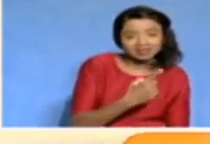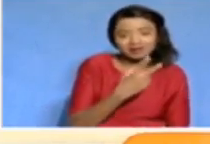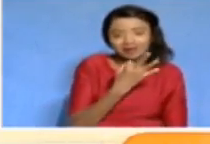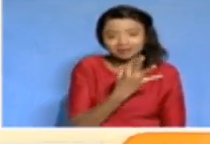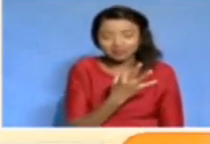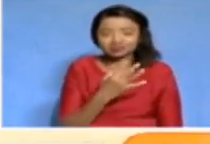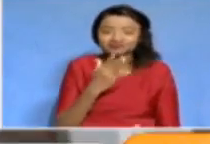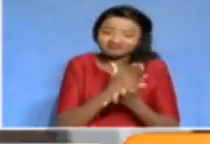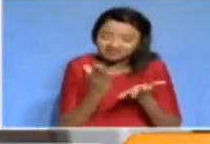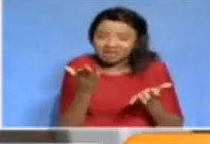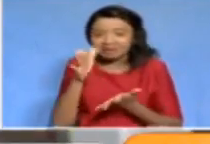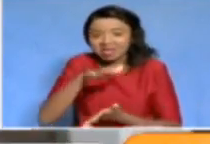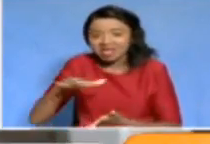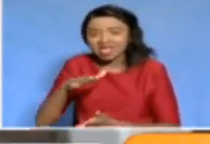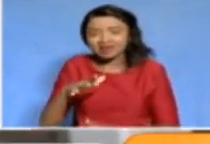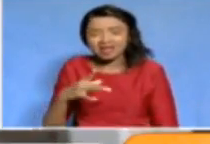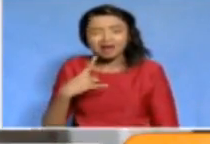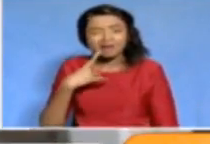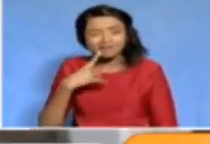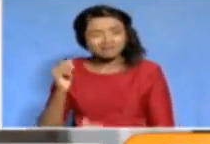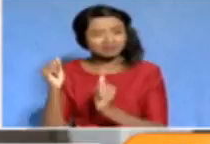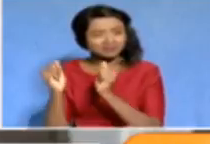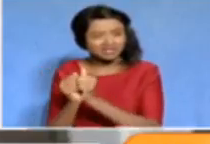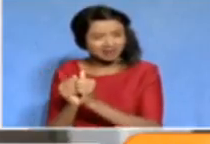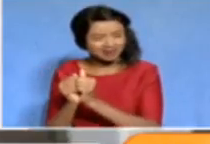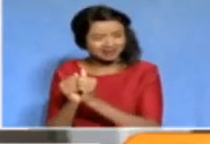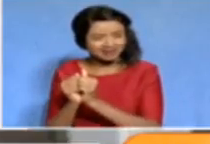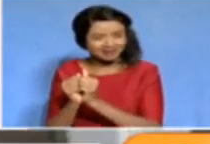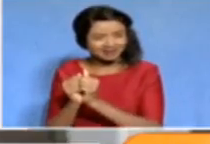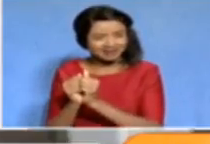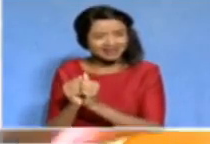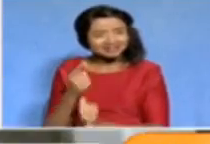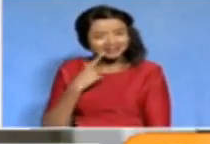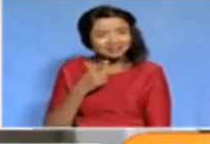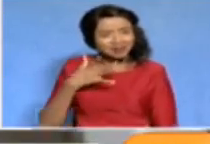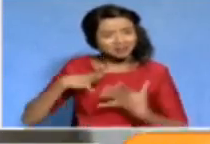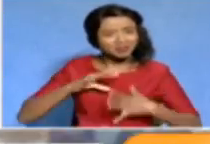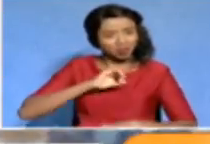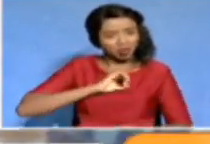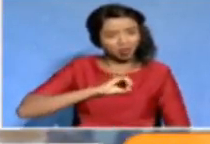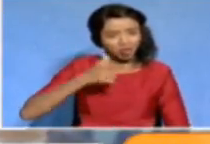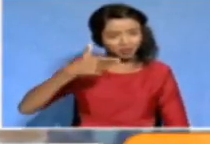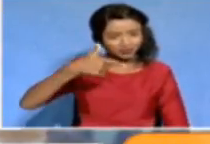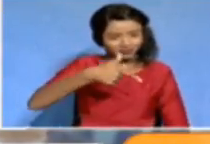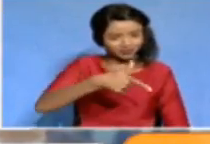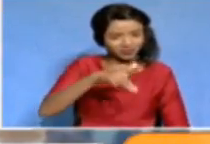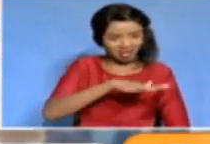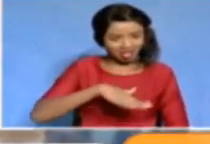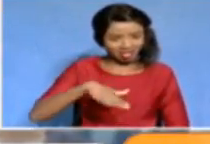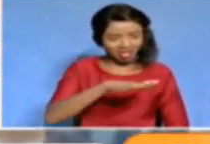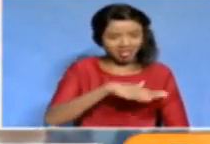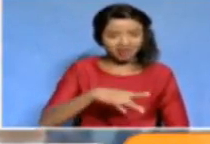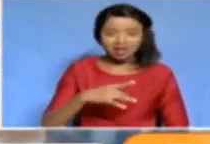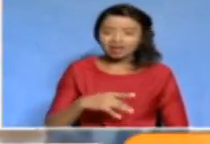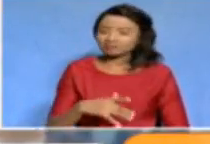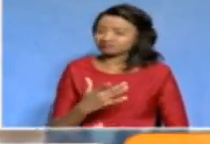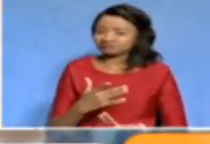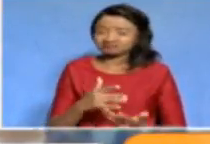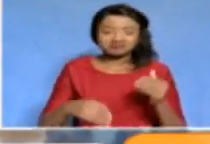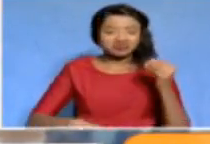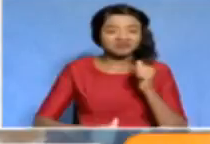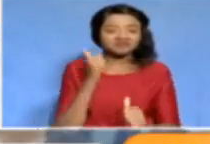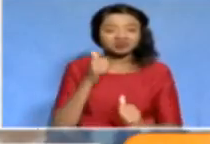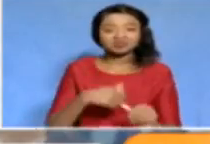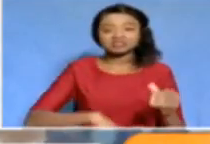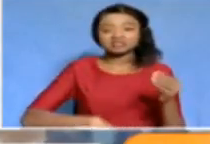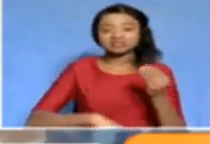shilingi 110 kwa lita. Aidha wanadai kwamba wenye vituo vya mafuta wamesusia kuuzia mafuta na kufunga vituo